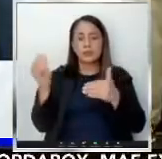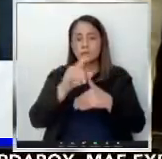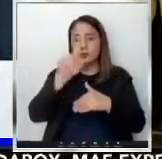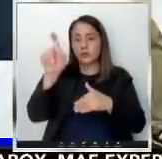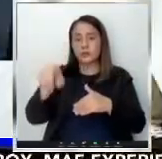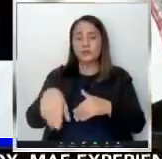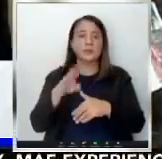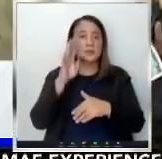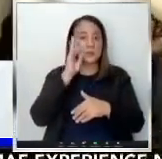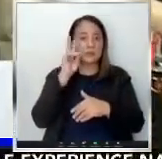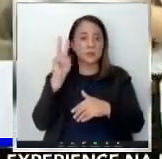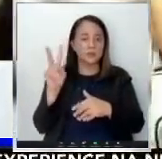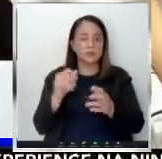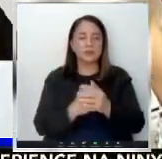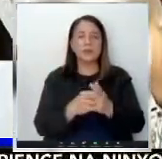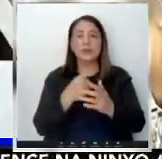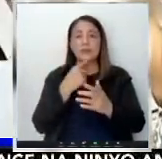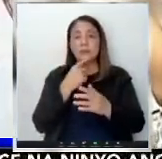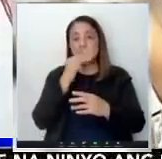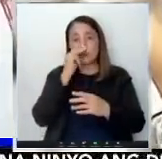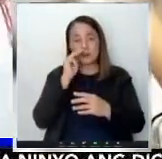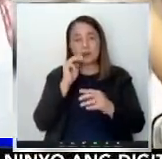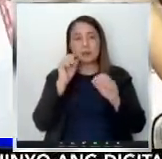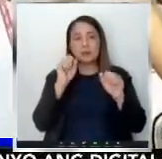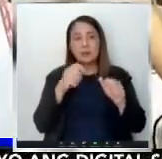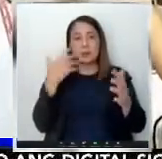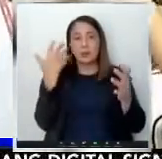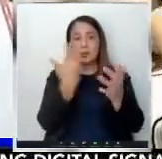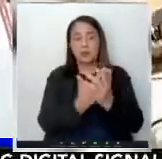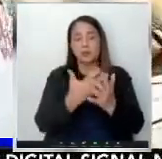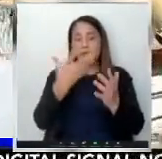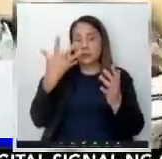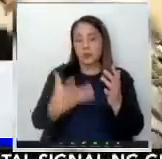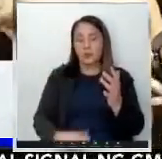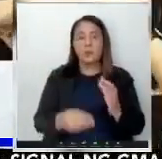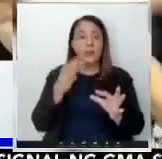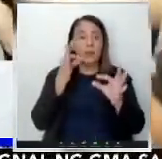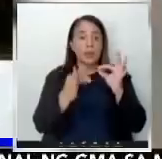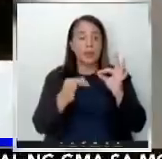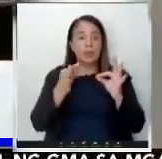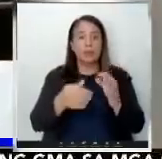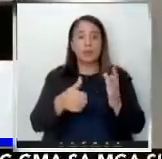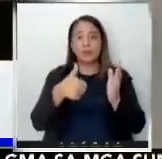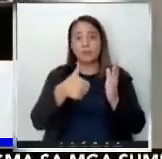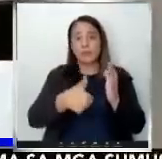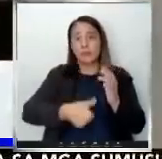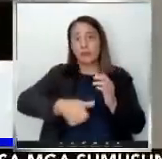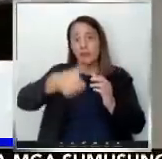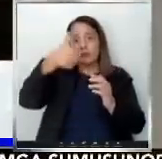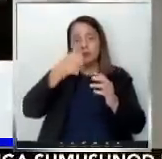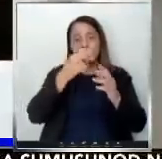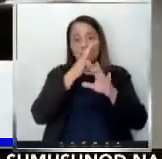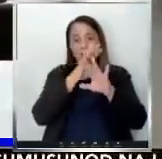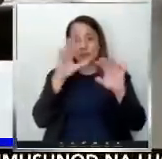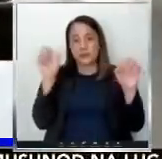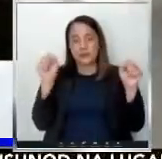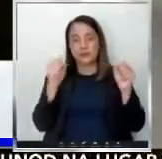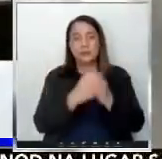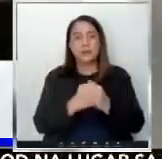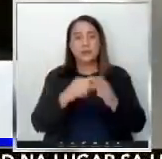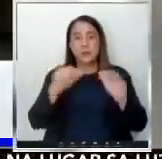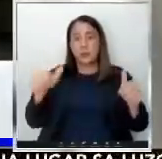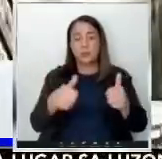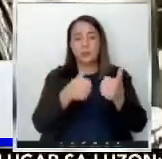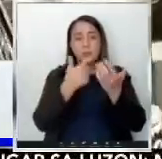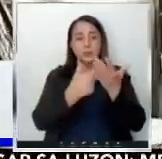rin iginiit ni Pacquiao, ipakukulong niya ang mga korap kapag siya ay nahalal bilang Pangulo. Ang hamong debate ni Pacquiao kay Marcos ay